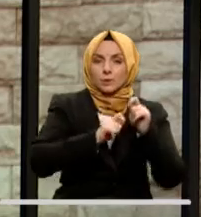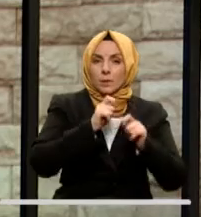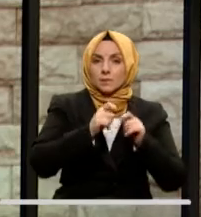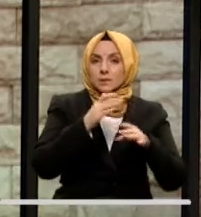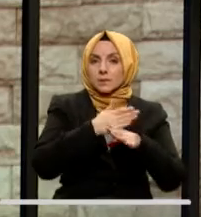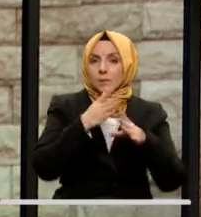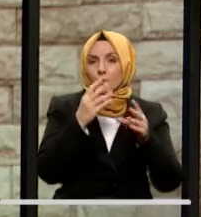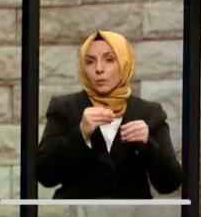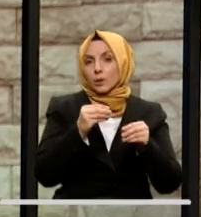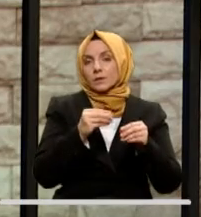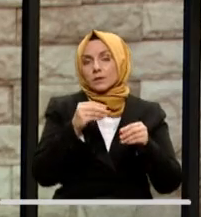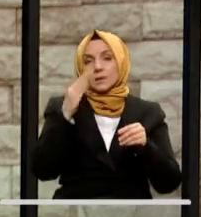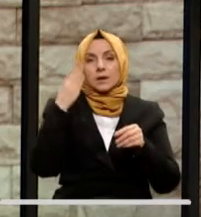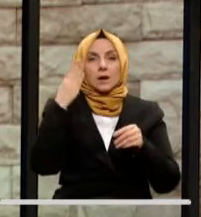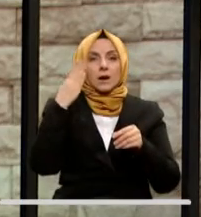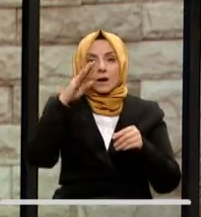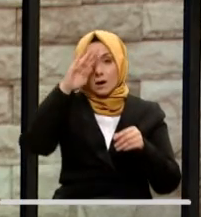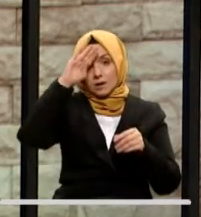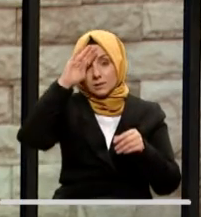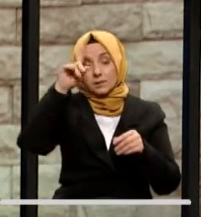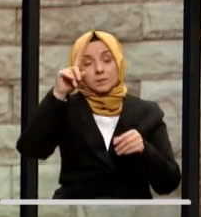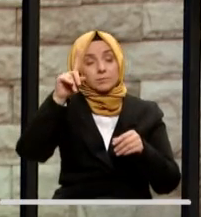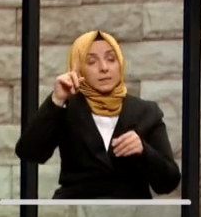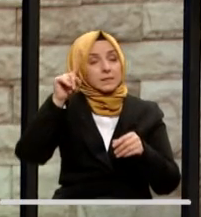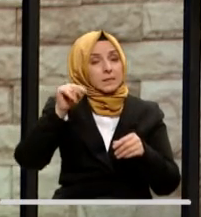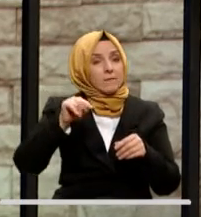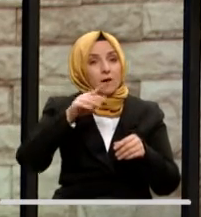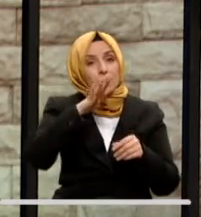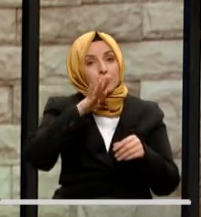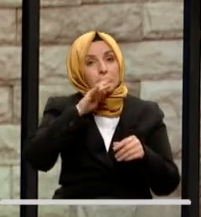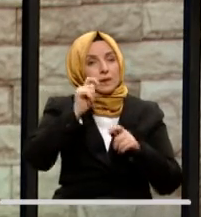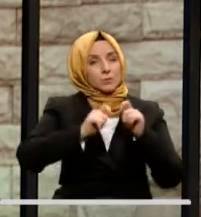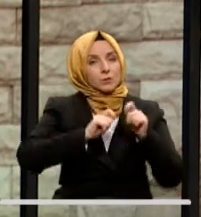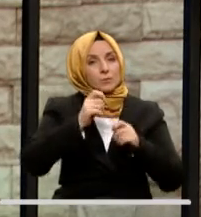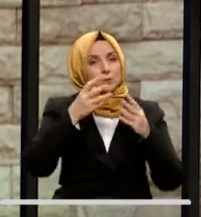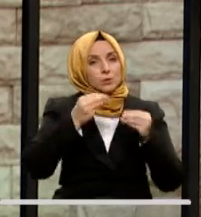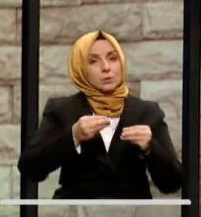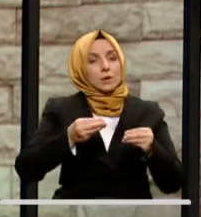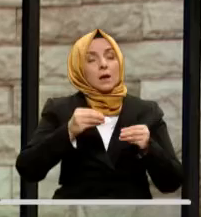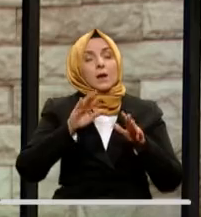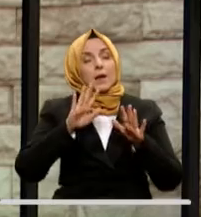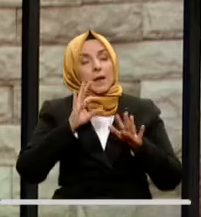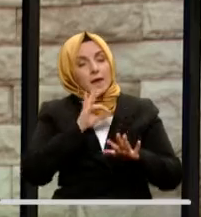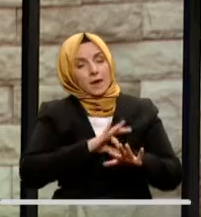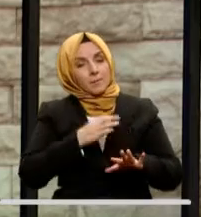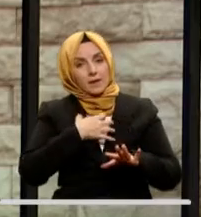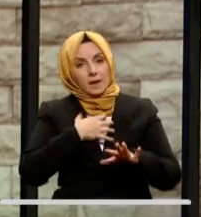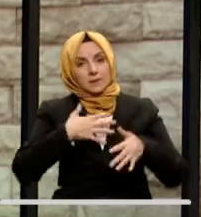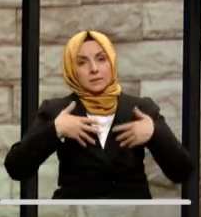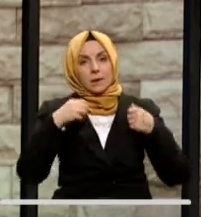neden olan altta yatan Has Evet evet bir kere bile kullanmış olsak hem kendi sağlığı açısından hem de Bazı